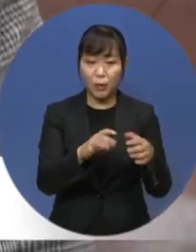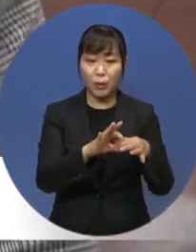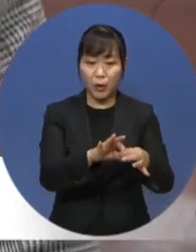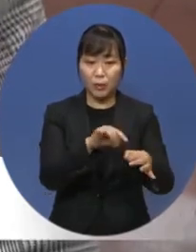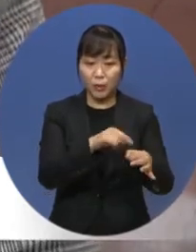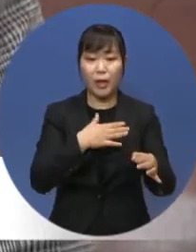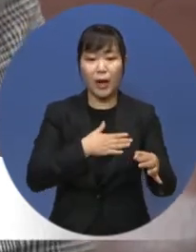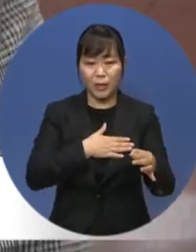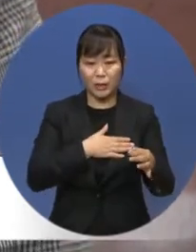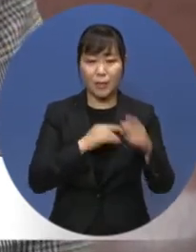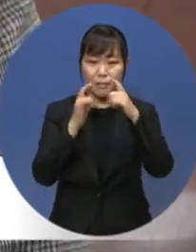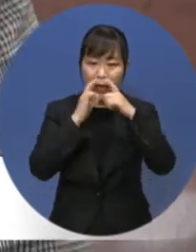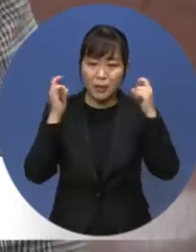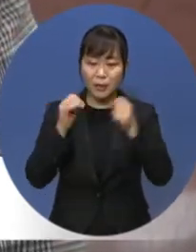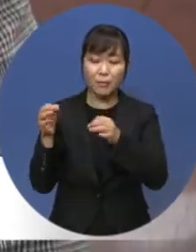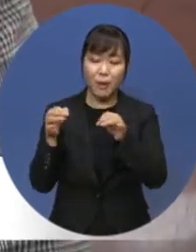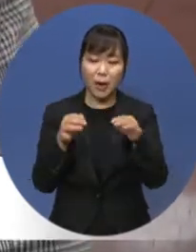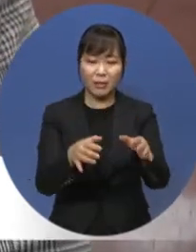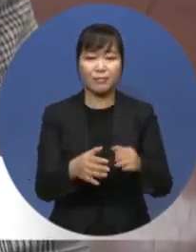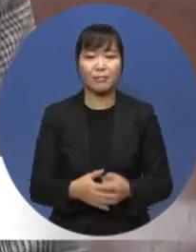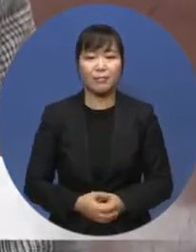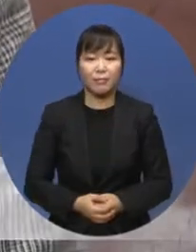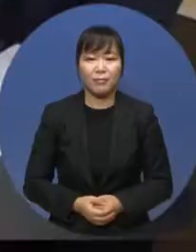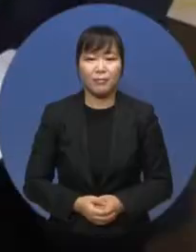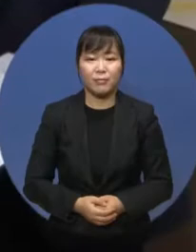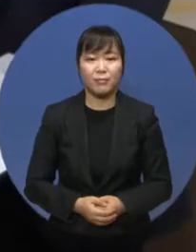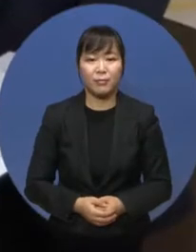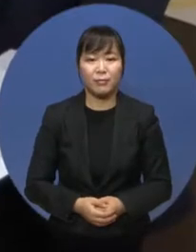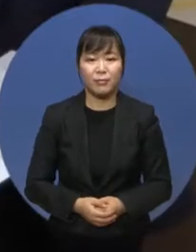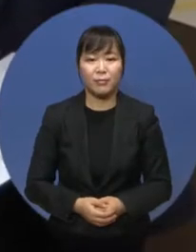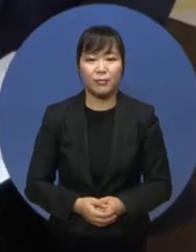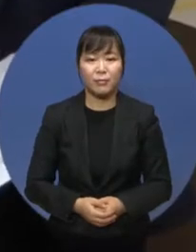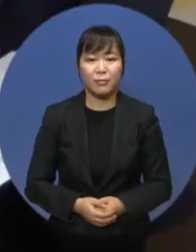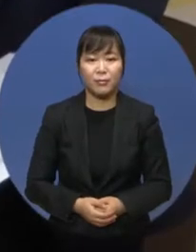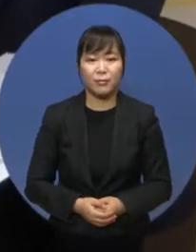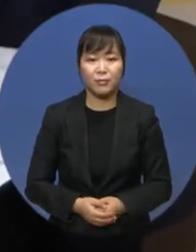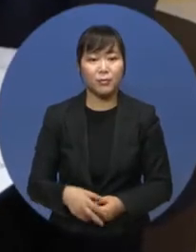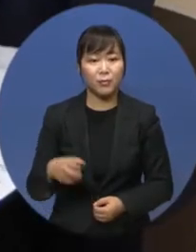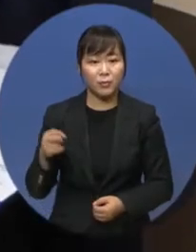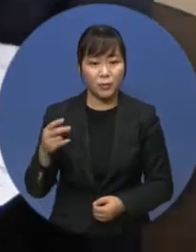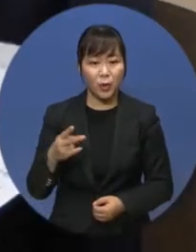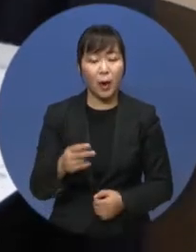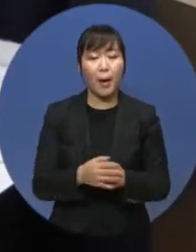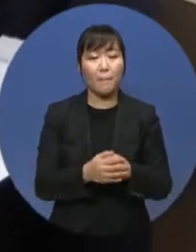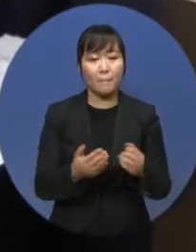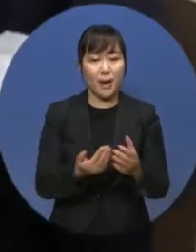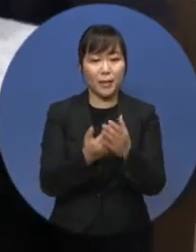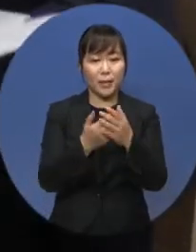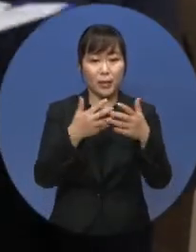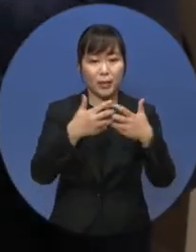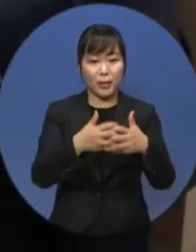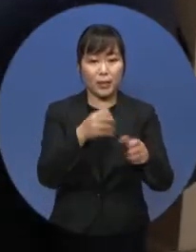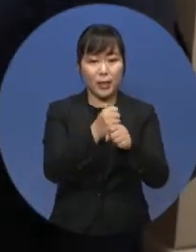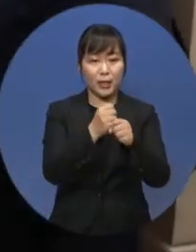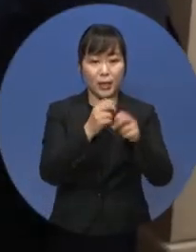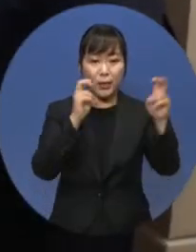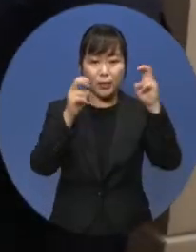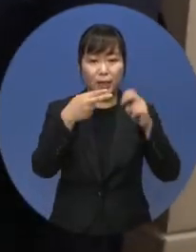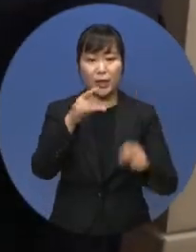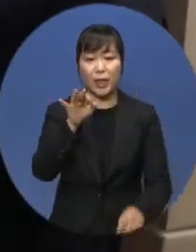연맹을 알아가지고 마스크를 기증하게 되었습니다. 또한 발전기 생산업체 주식회사 데코